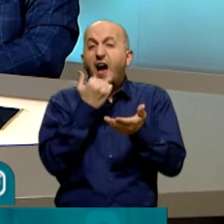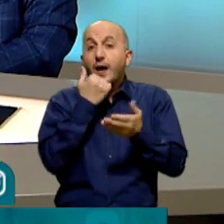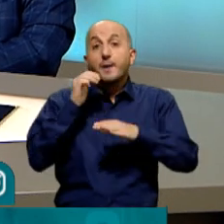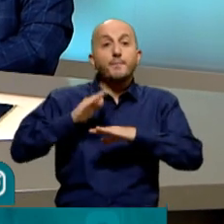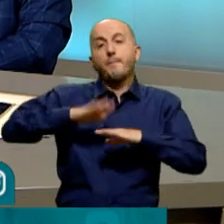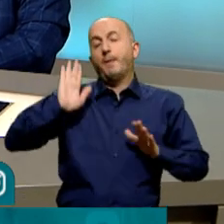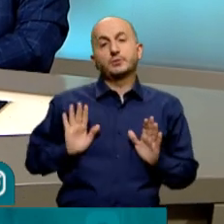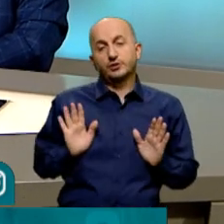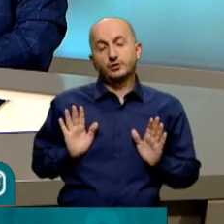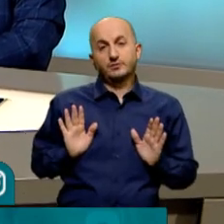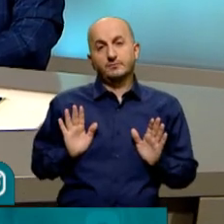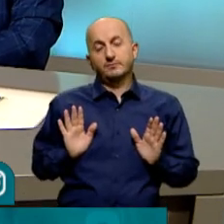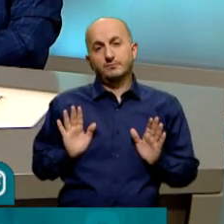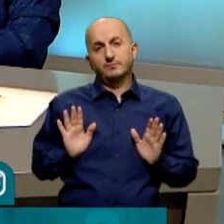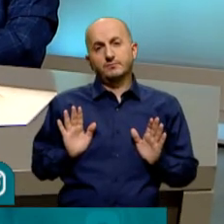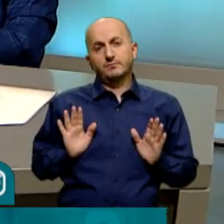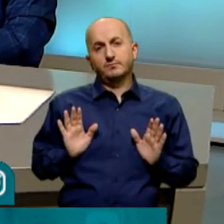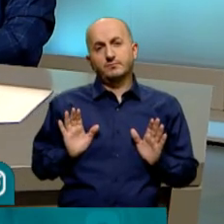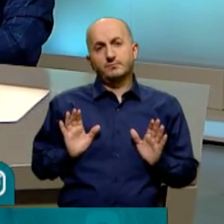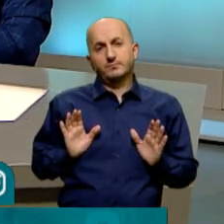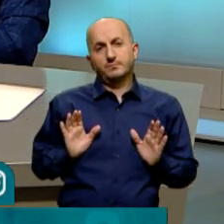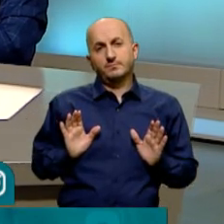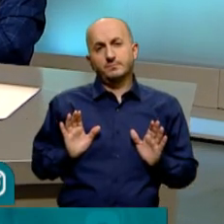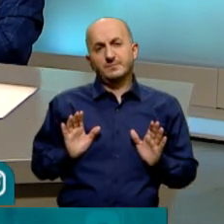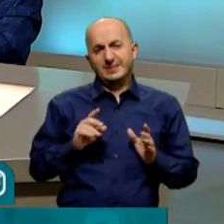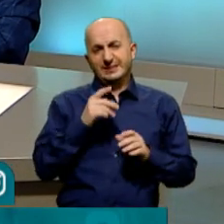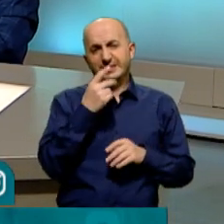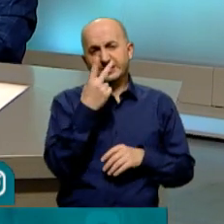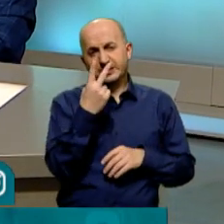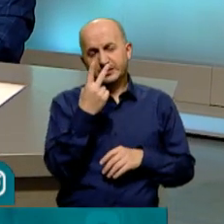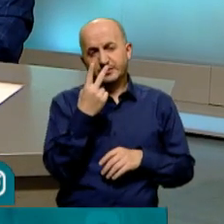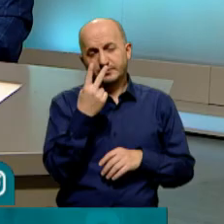girmemişler. Halvet de, halvet dediğimiz yani ikisinin,